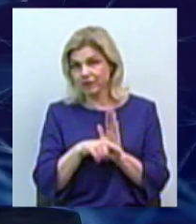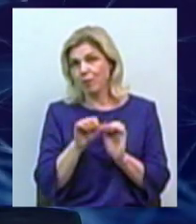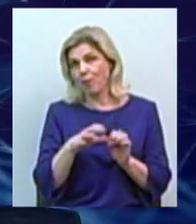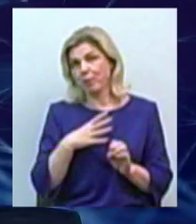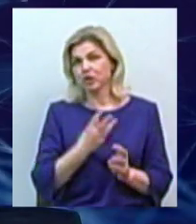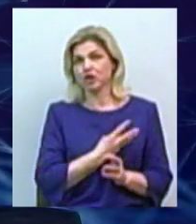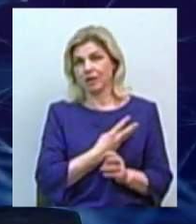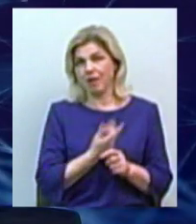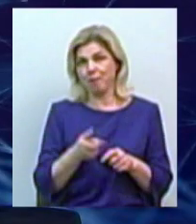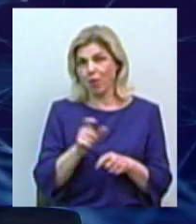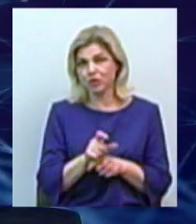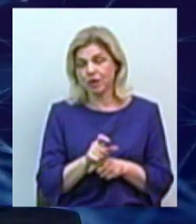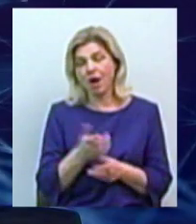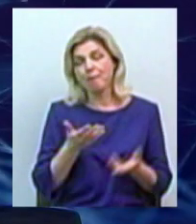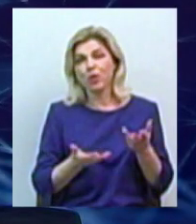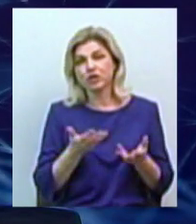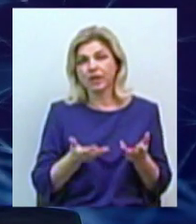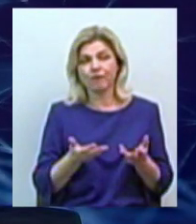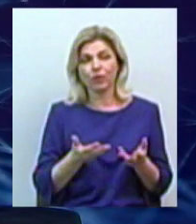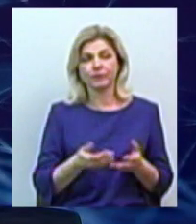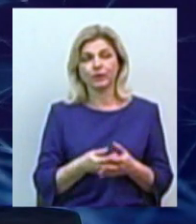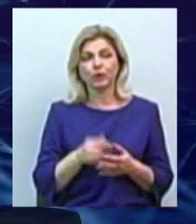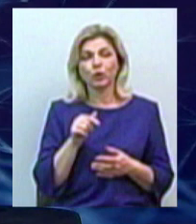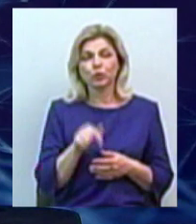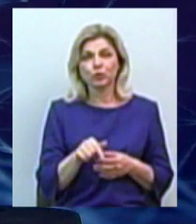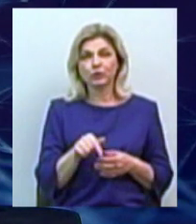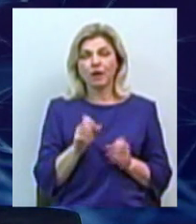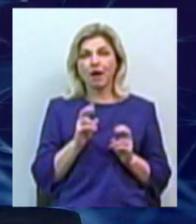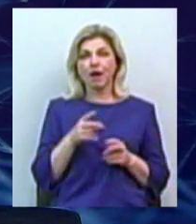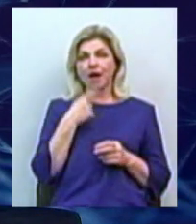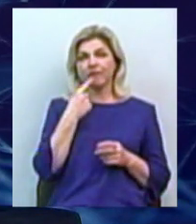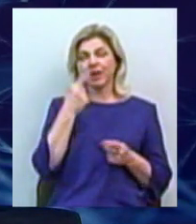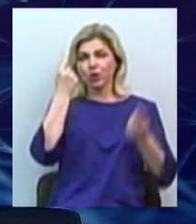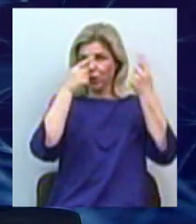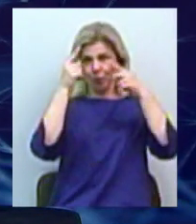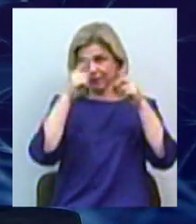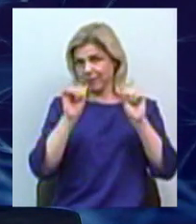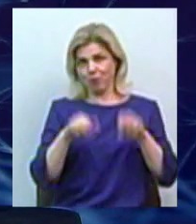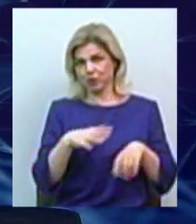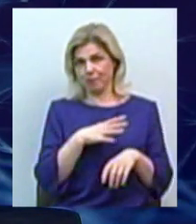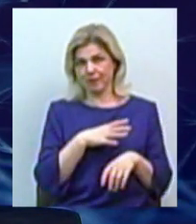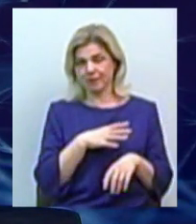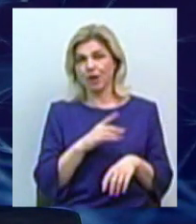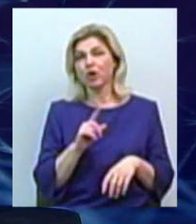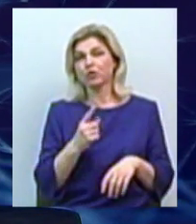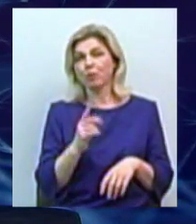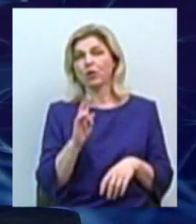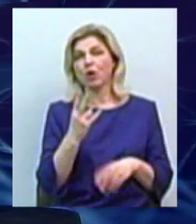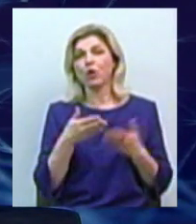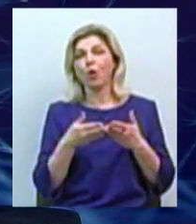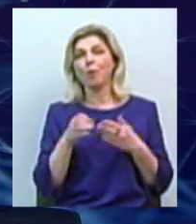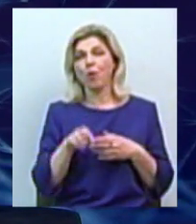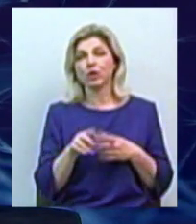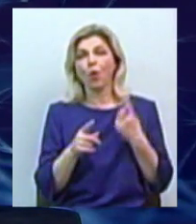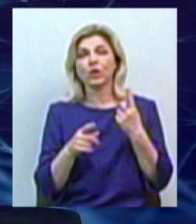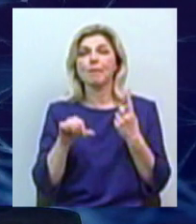А можливо, ну, розумієте, тут вже досужі, як кажуть, домисли можуть бути, чому Миколаївський порт лише один